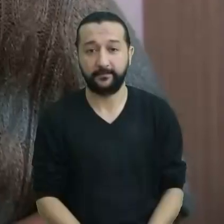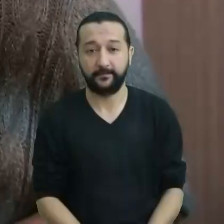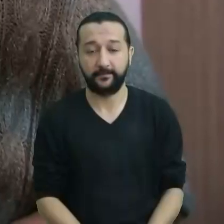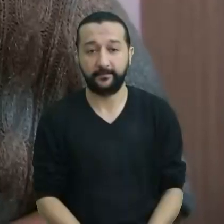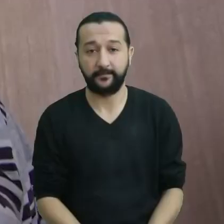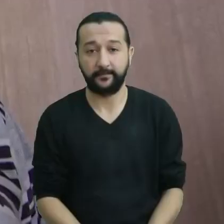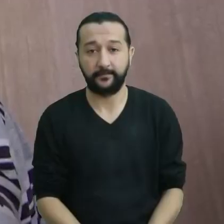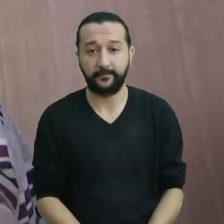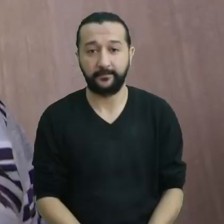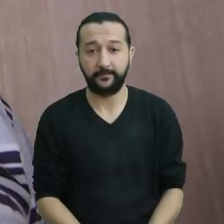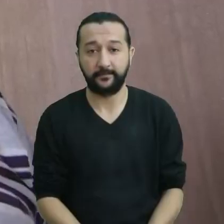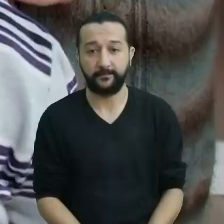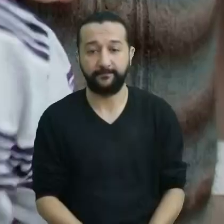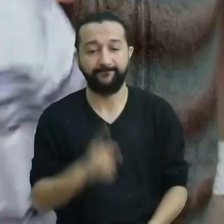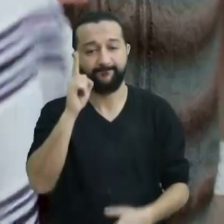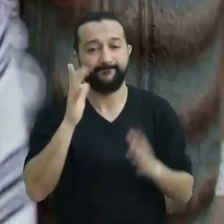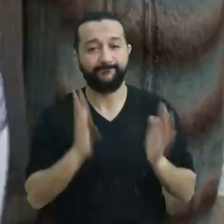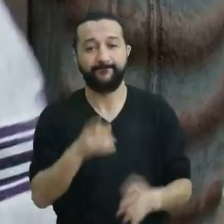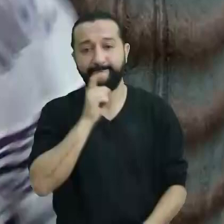an aklı başına geldi.